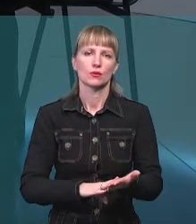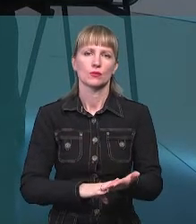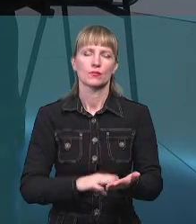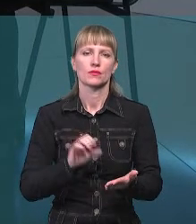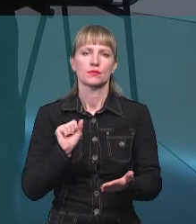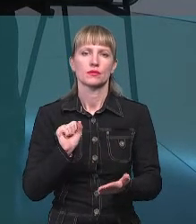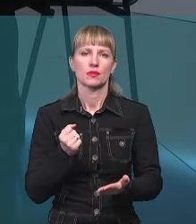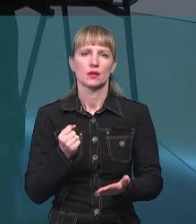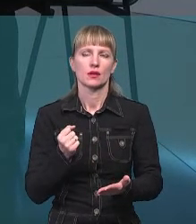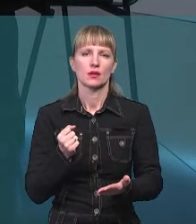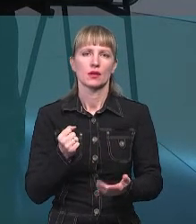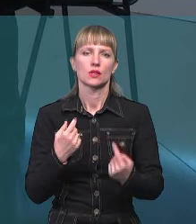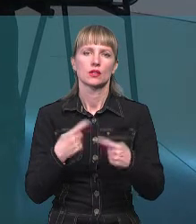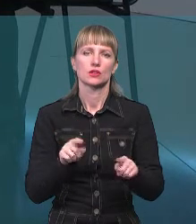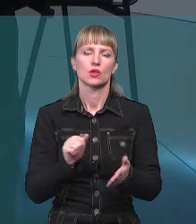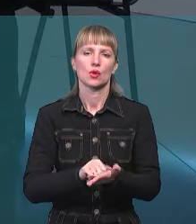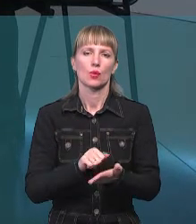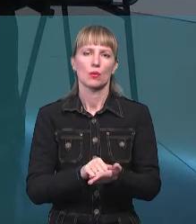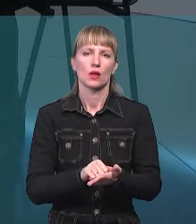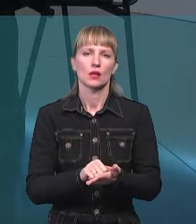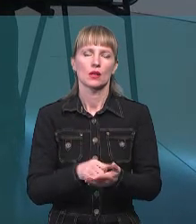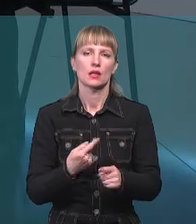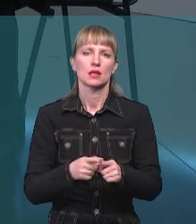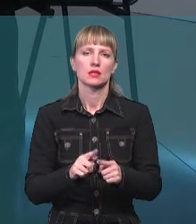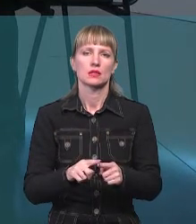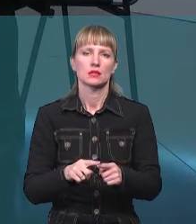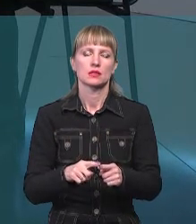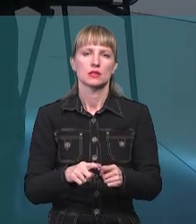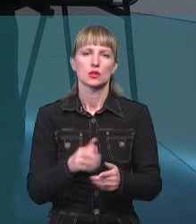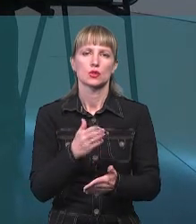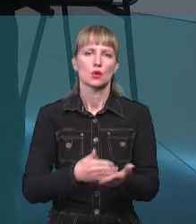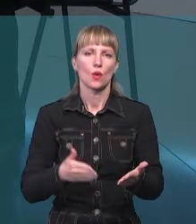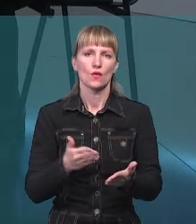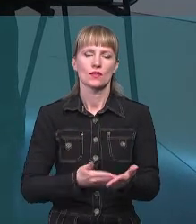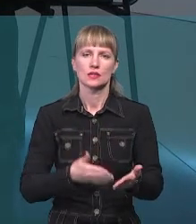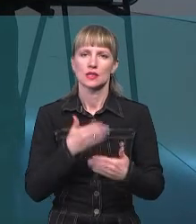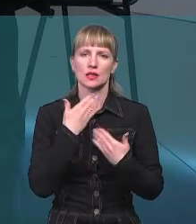А ось всі інші документи, це зовсім